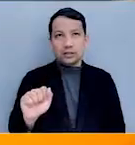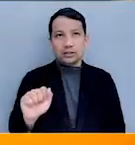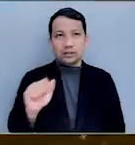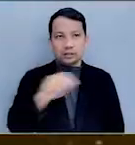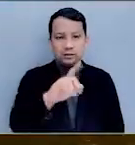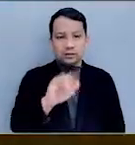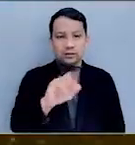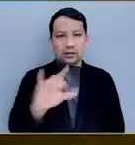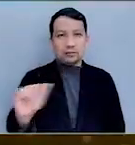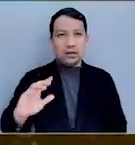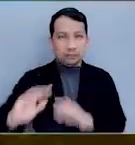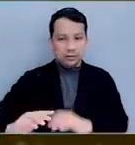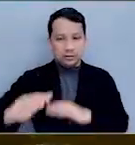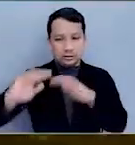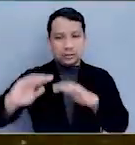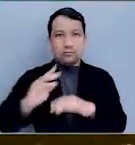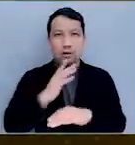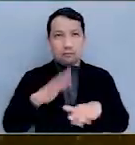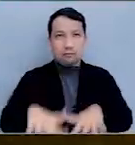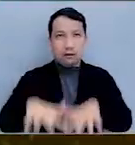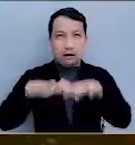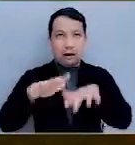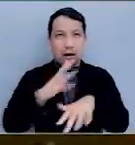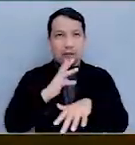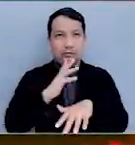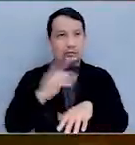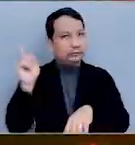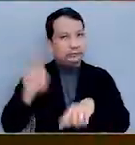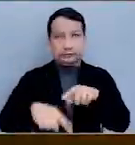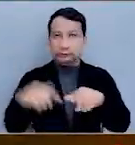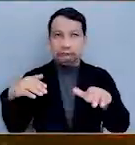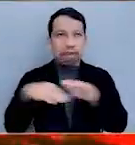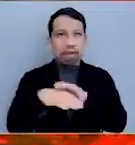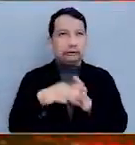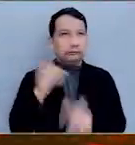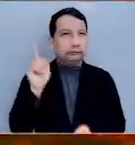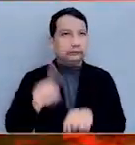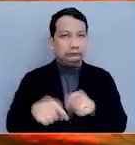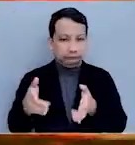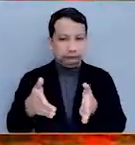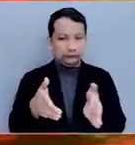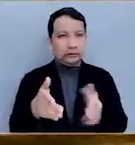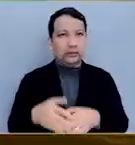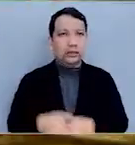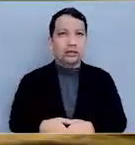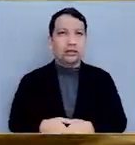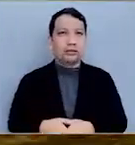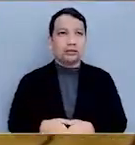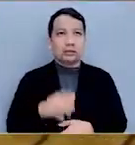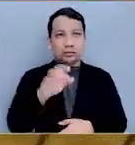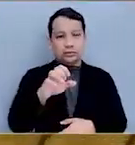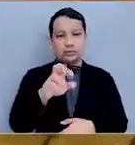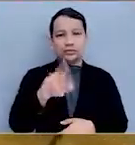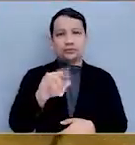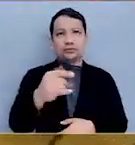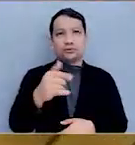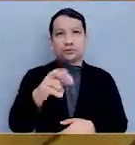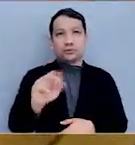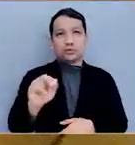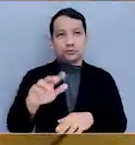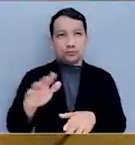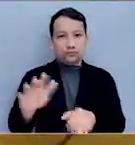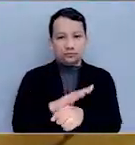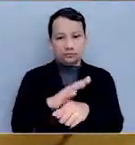Street, mataas na rin ang baha. Hindi na rin ito madaraanan ng mga sasakyan. Ang E. Rodriguez na puno na rin ng tubig ang